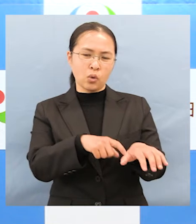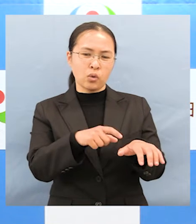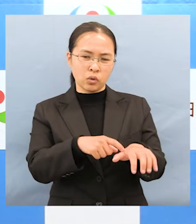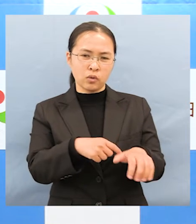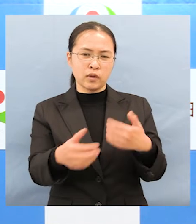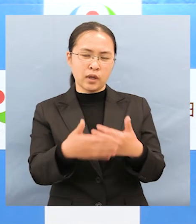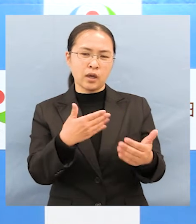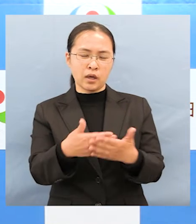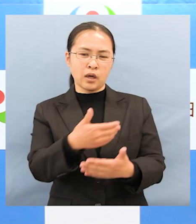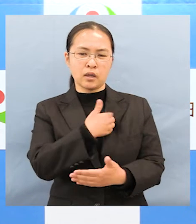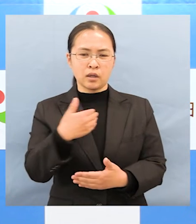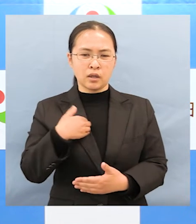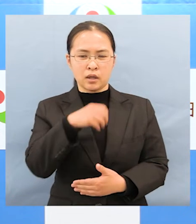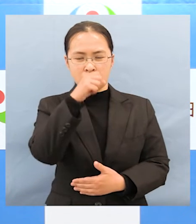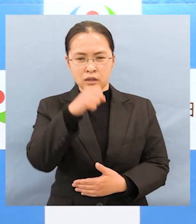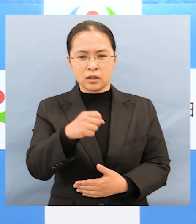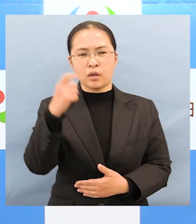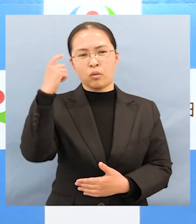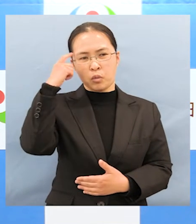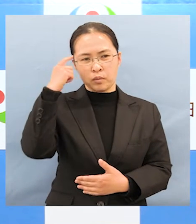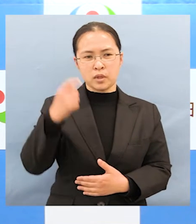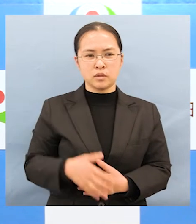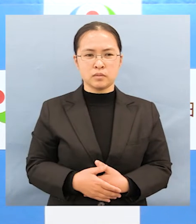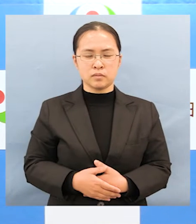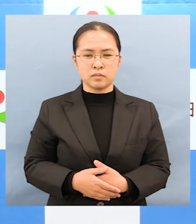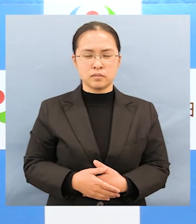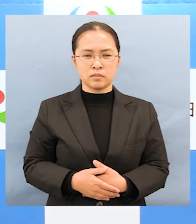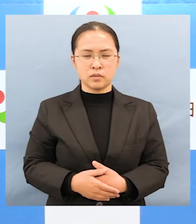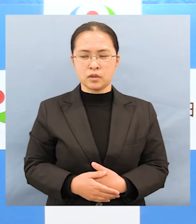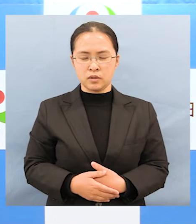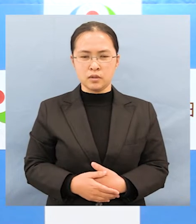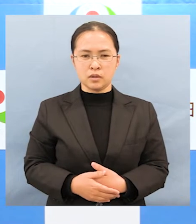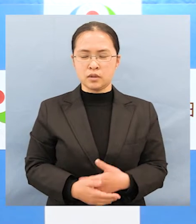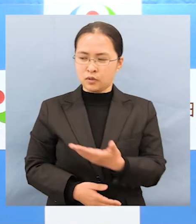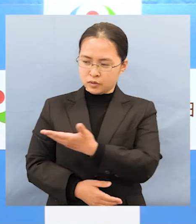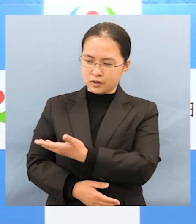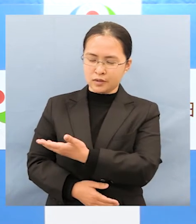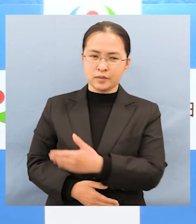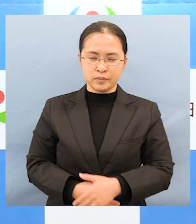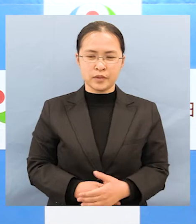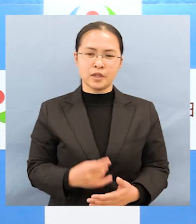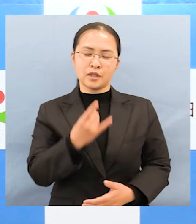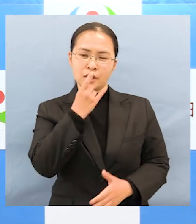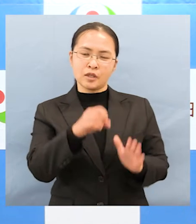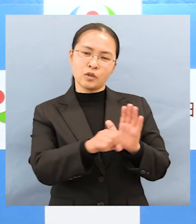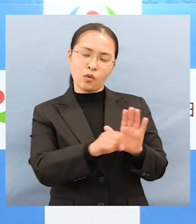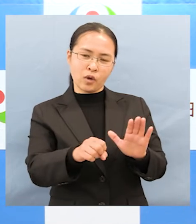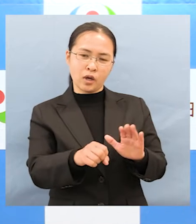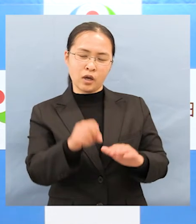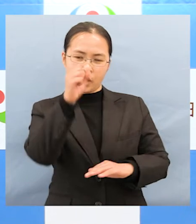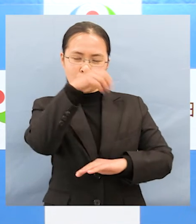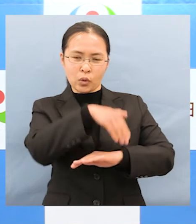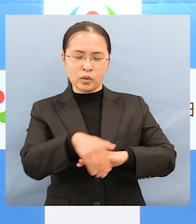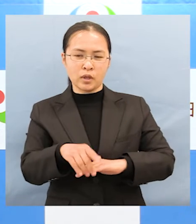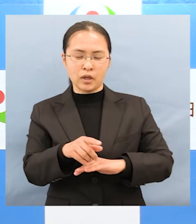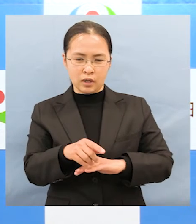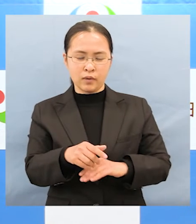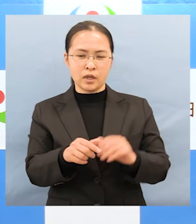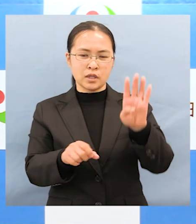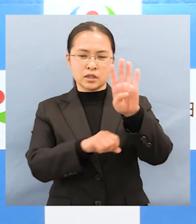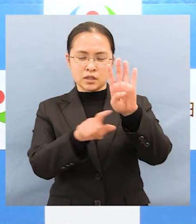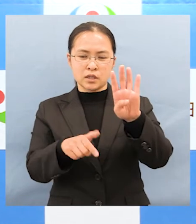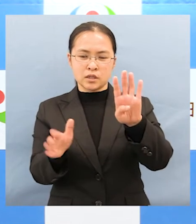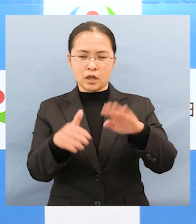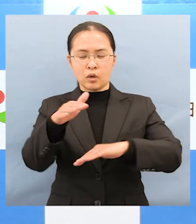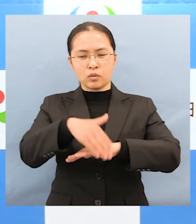増えていったらなというふうに思っております。こちらですね、はい、期待される効果で、スケジュールについては4月